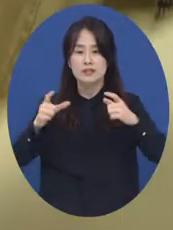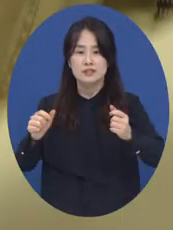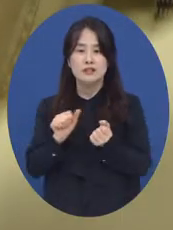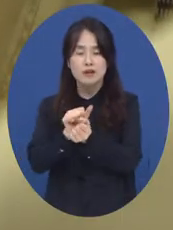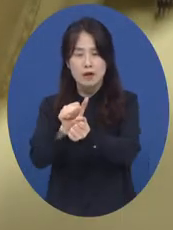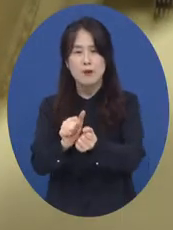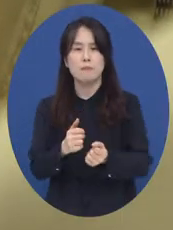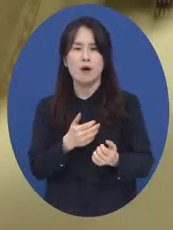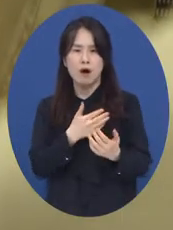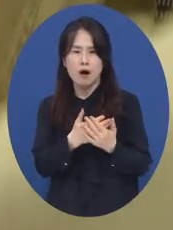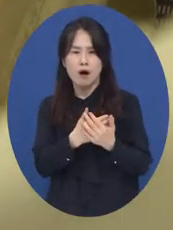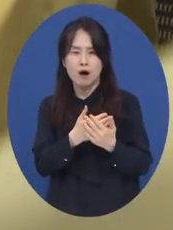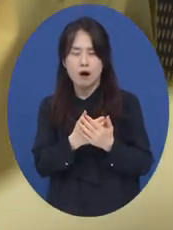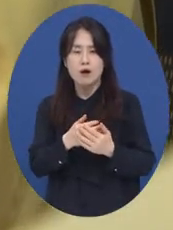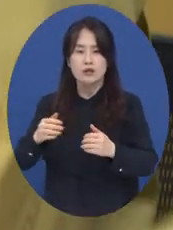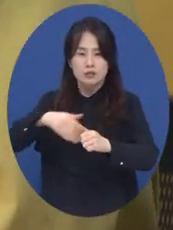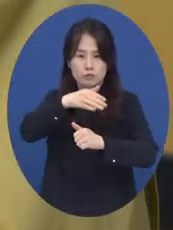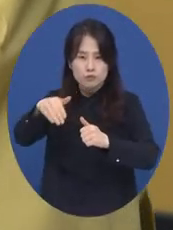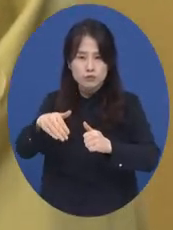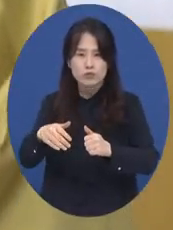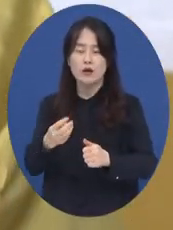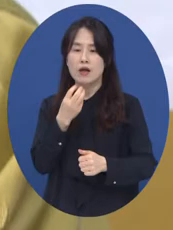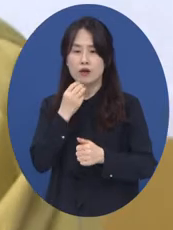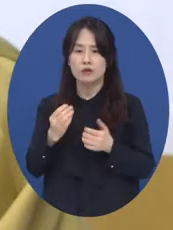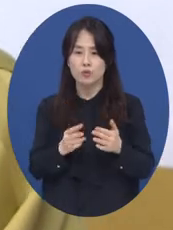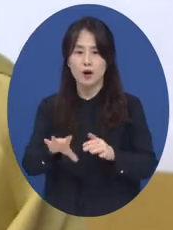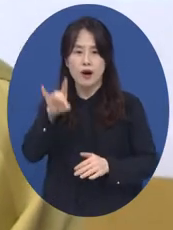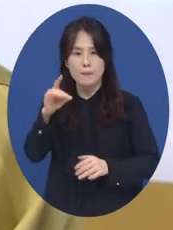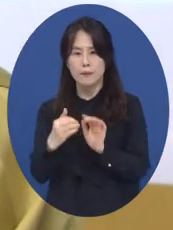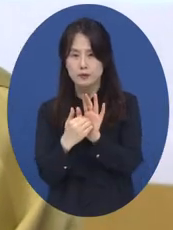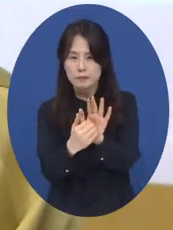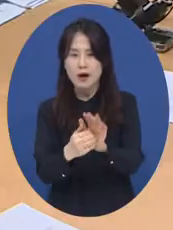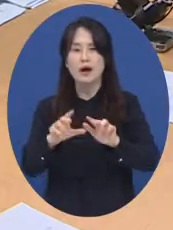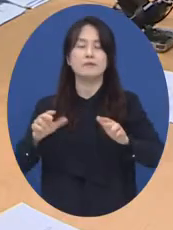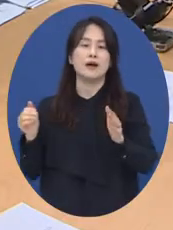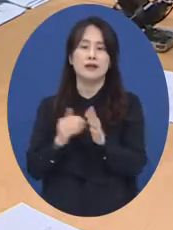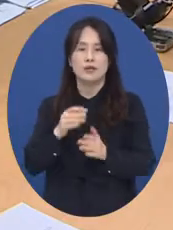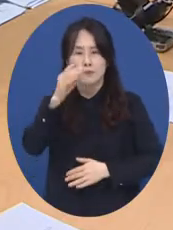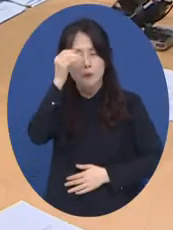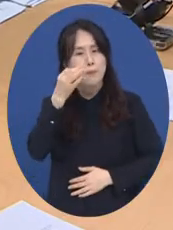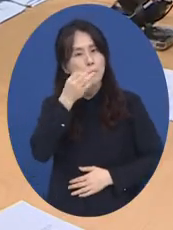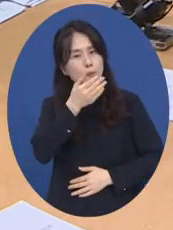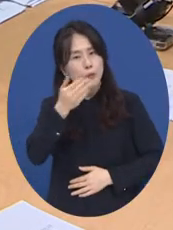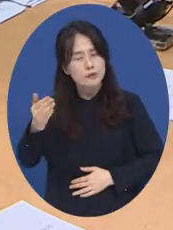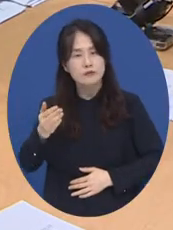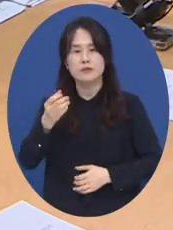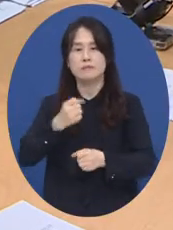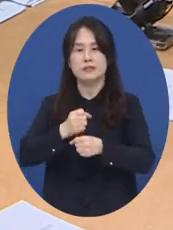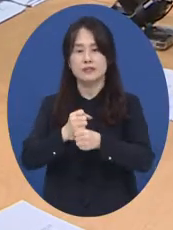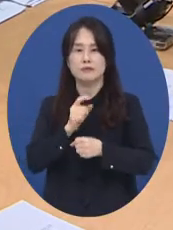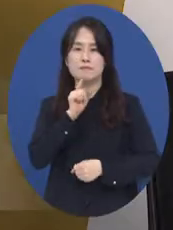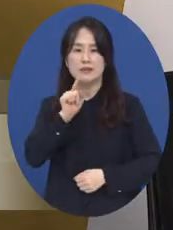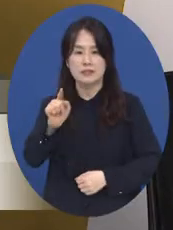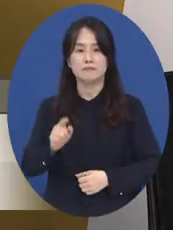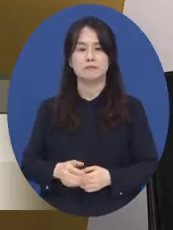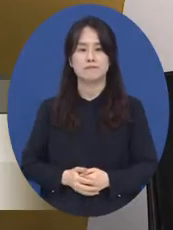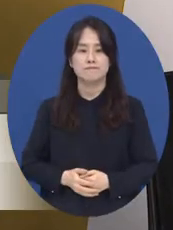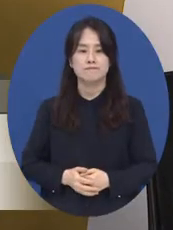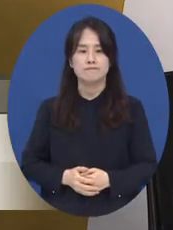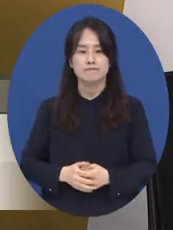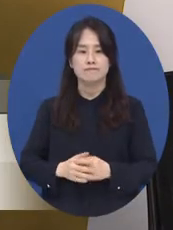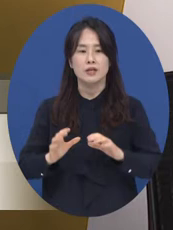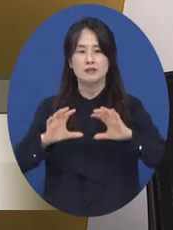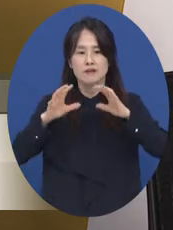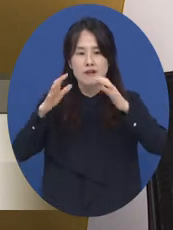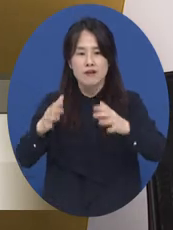우려되는 이 상황에서도 경기도는 선제적으로 대응해 지금까지처럼 모범적인 전례를 만들어 나갈 것이라고 밝혔습니다. 전 세계가